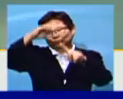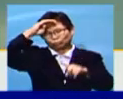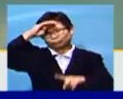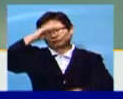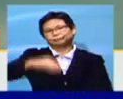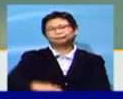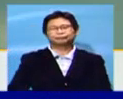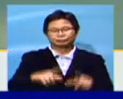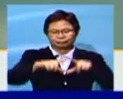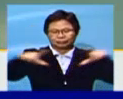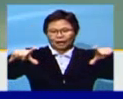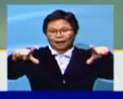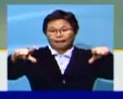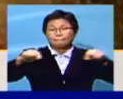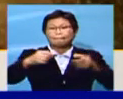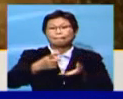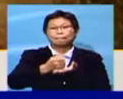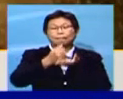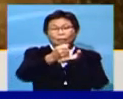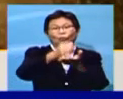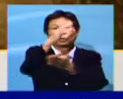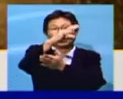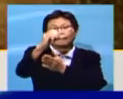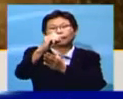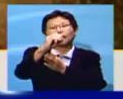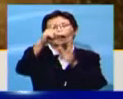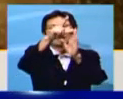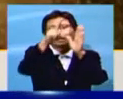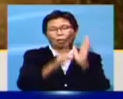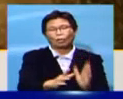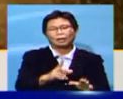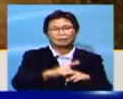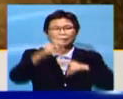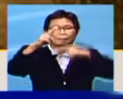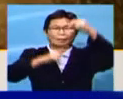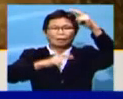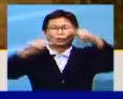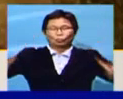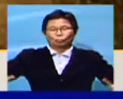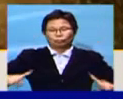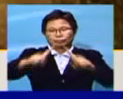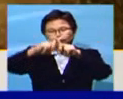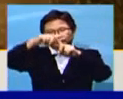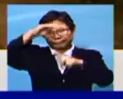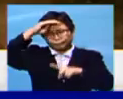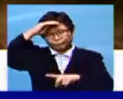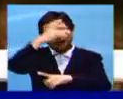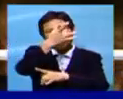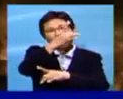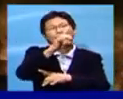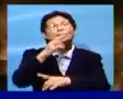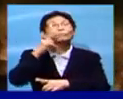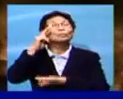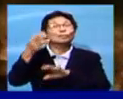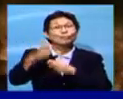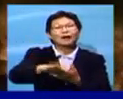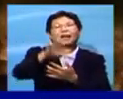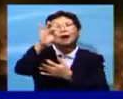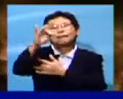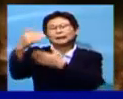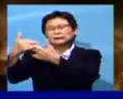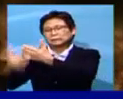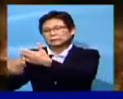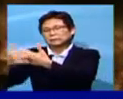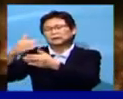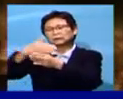350iau bantuersbut at Firma guaman di bangunan umno Johor Lan remaja maut manakala laan lagi